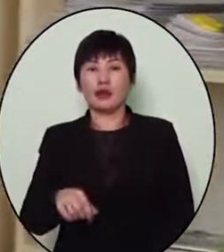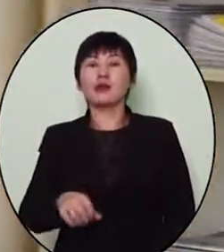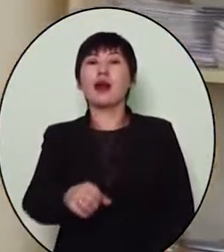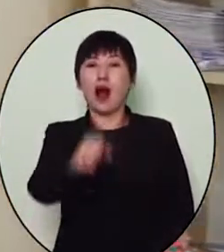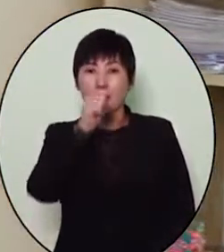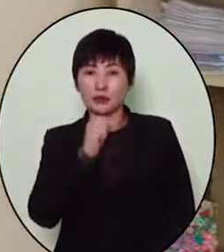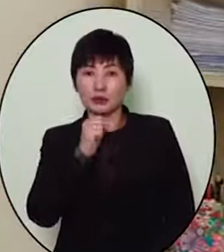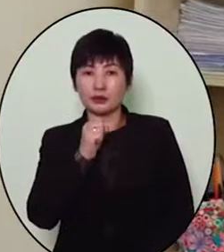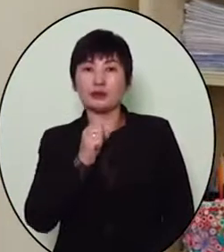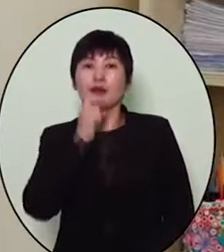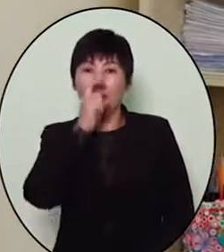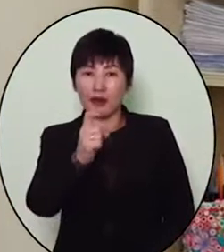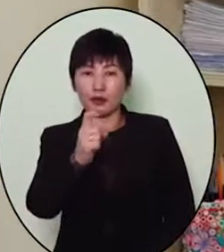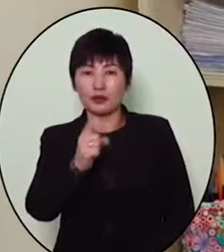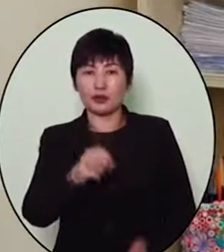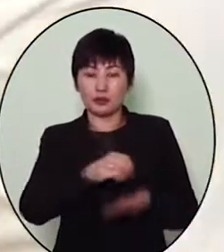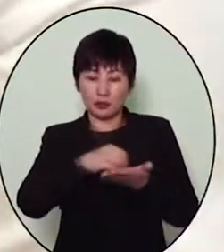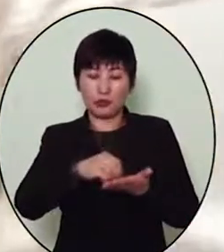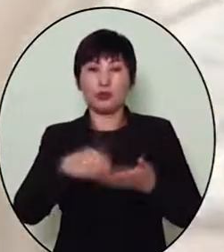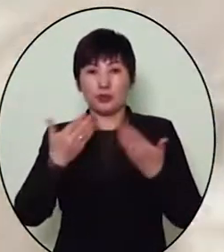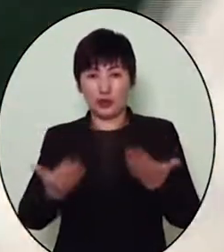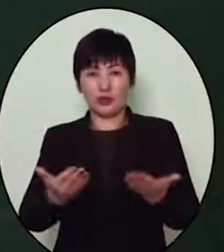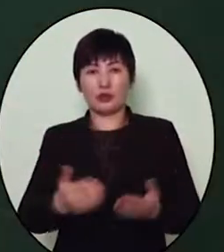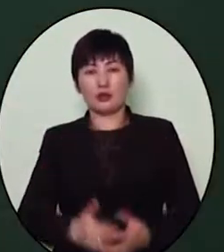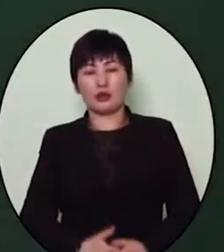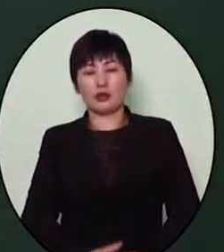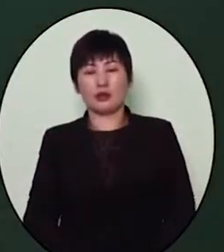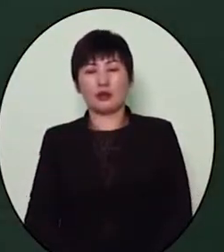Энэ асуултанд бүгдээрээ хариулж бичээ.